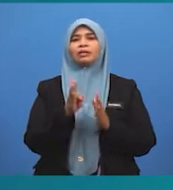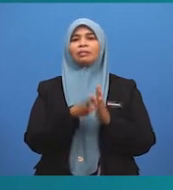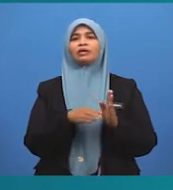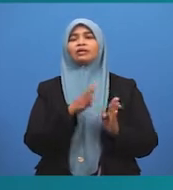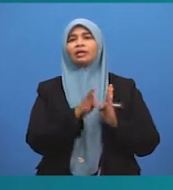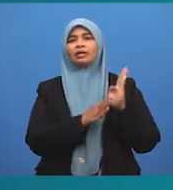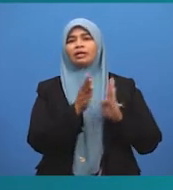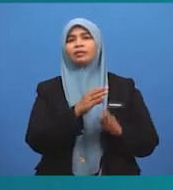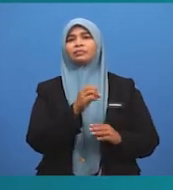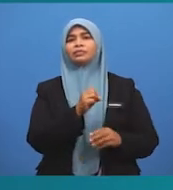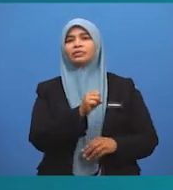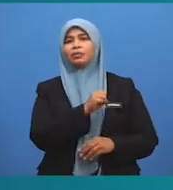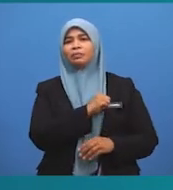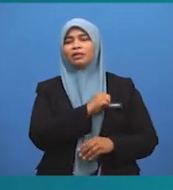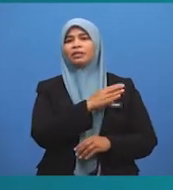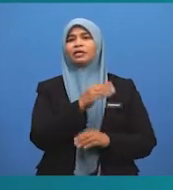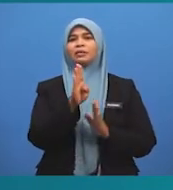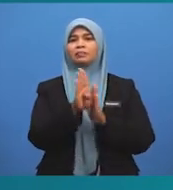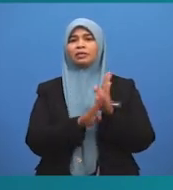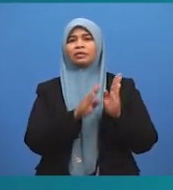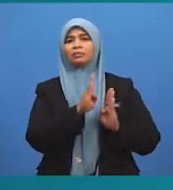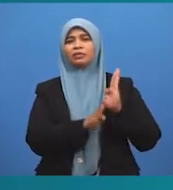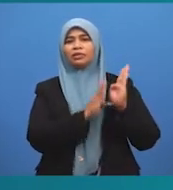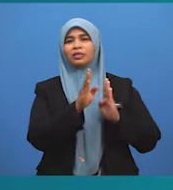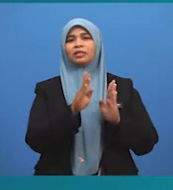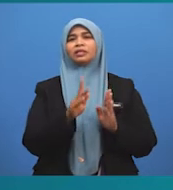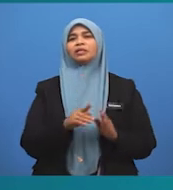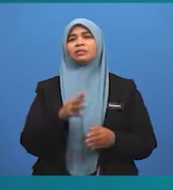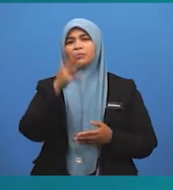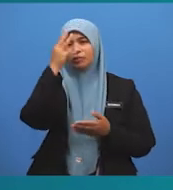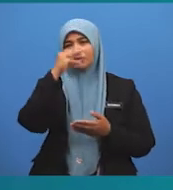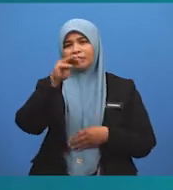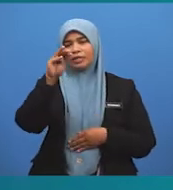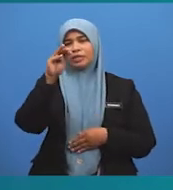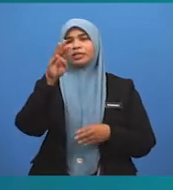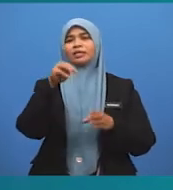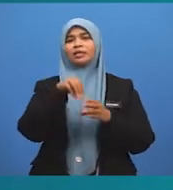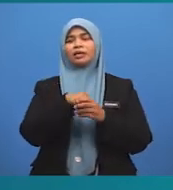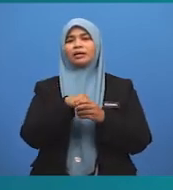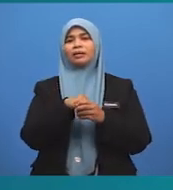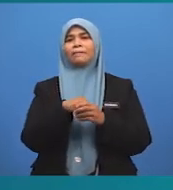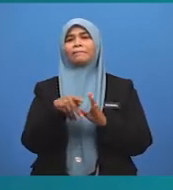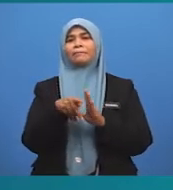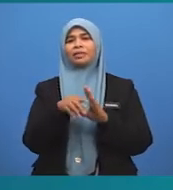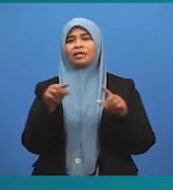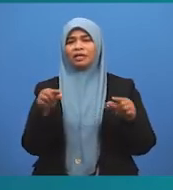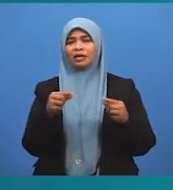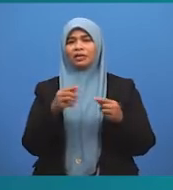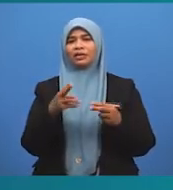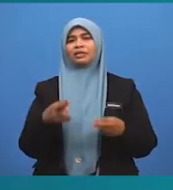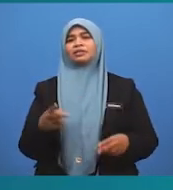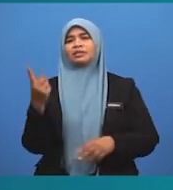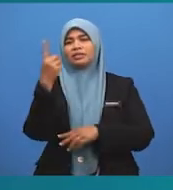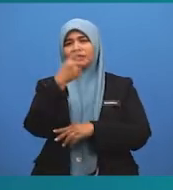beradab sopan dan berbudi pekerti mulia dalam